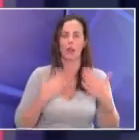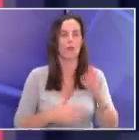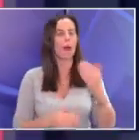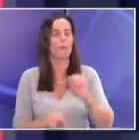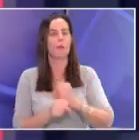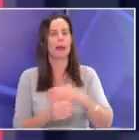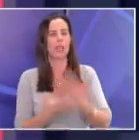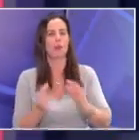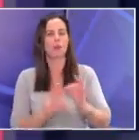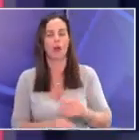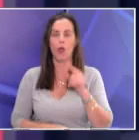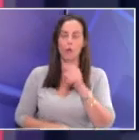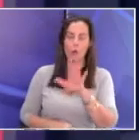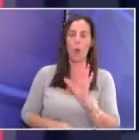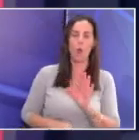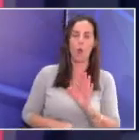עושה?